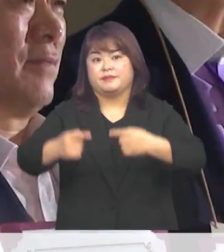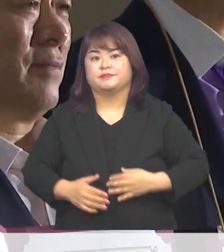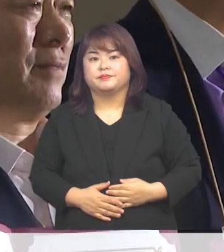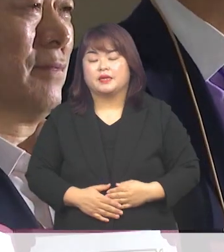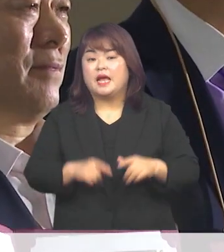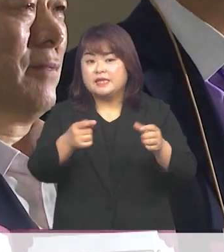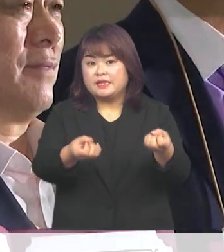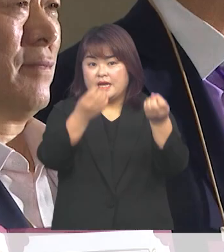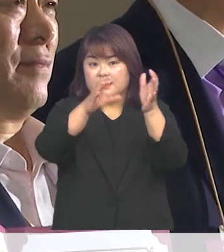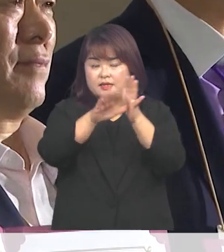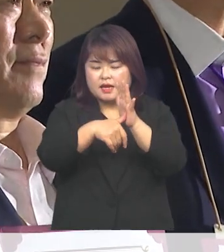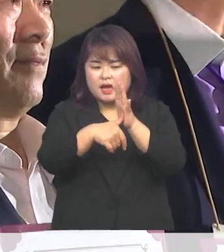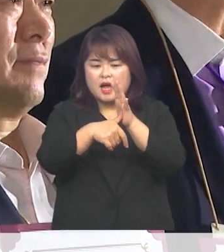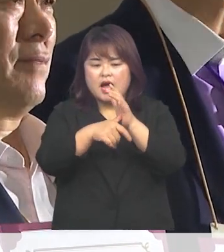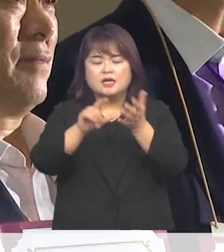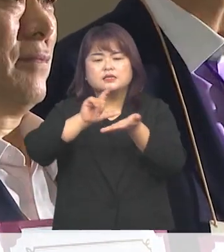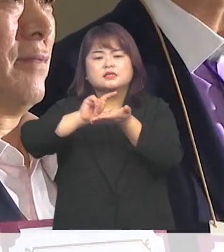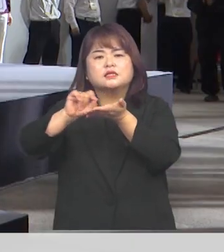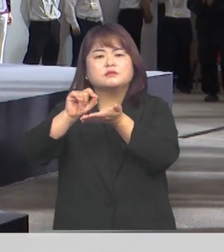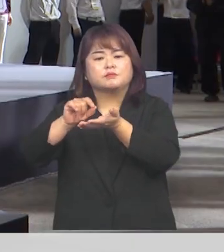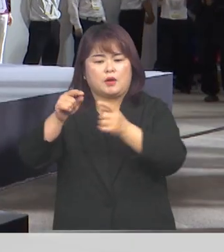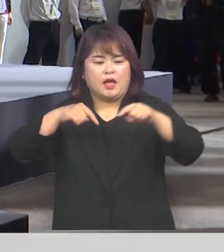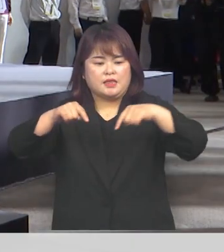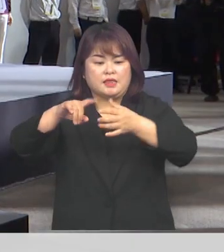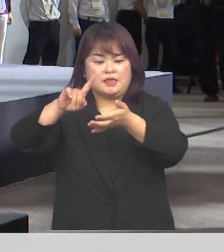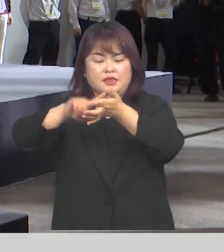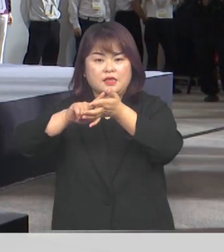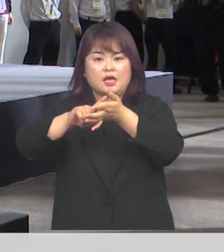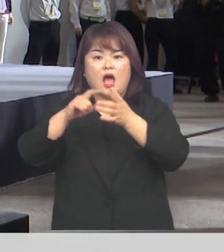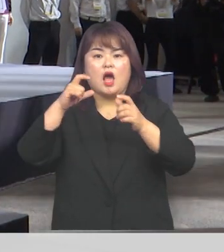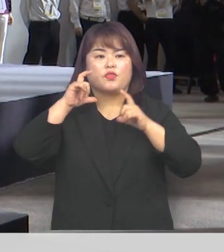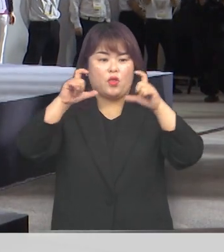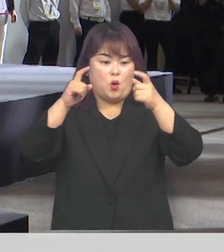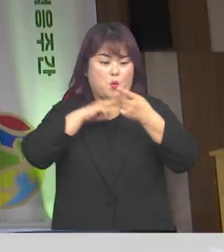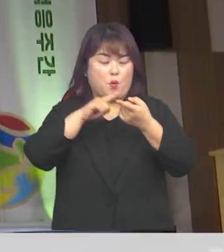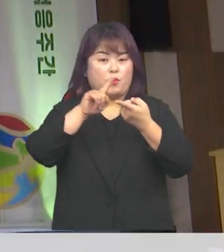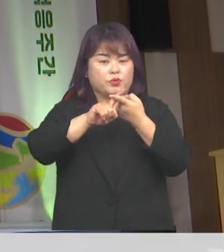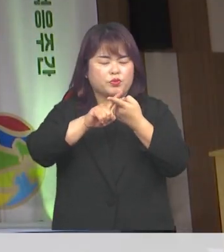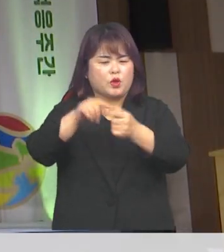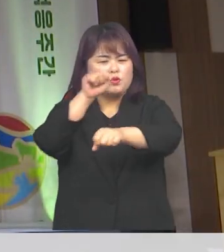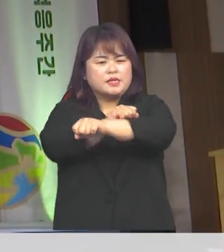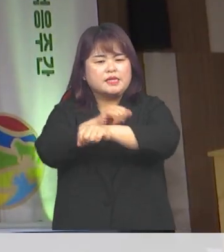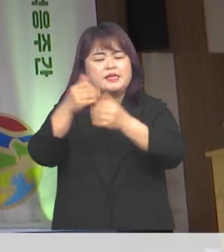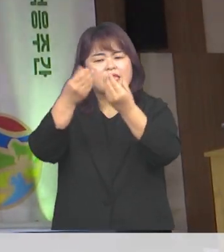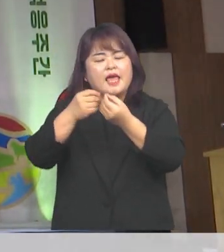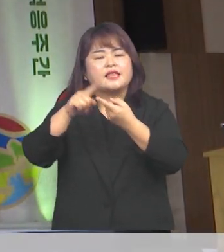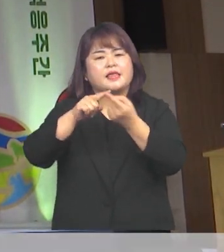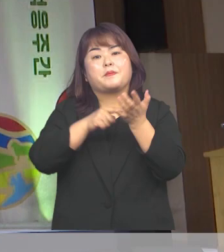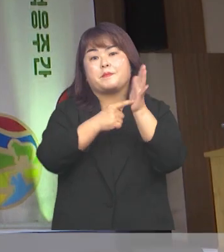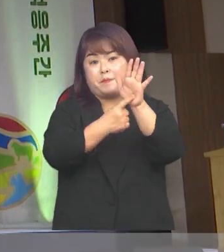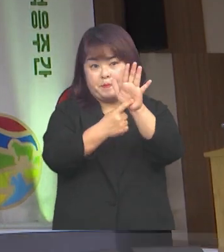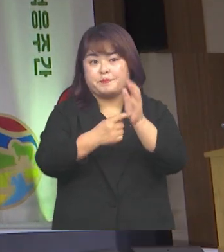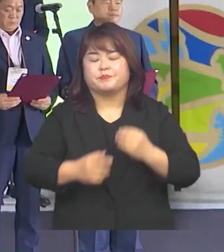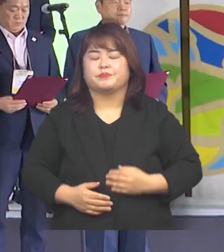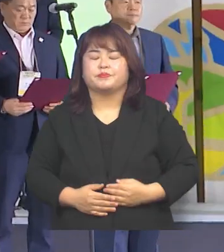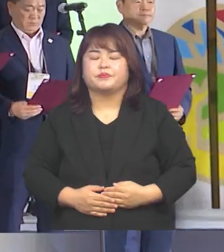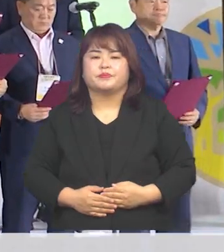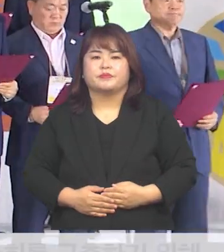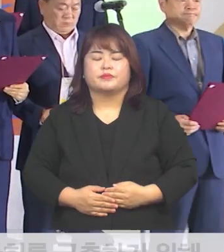참석했습니다. 식은 지방정부의 기후적응 실천 선언문 낭독, 우수정책 사례 발표 순서로 진행됐습니다.